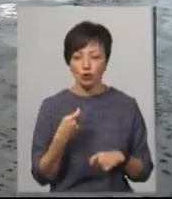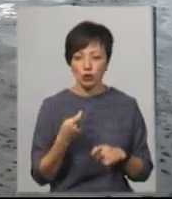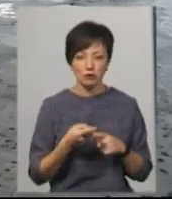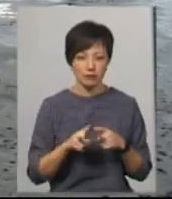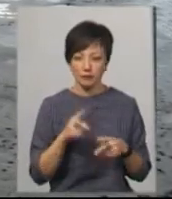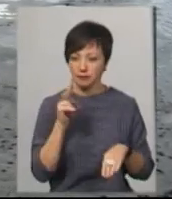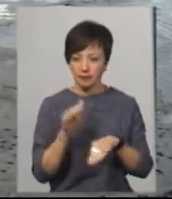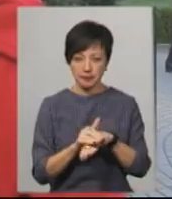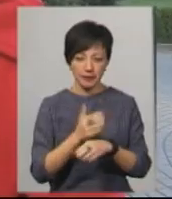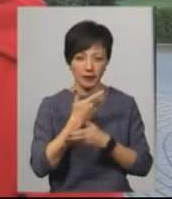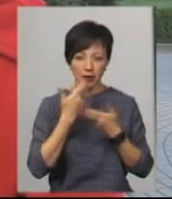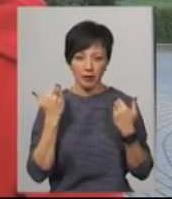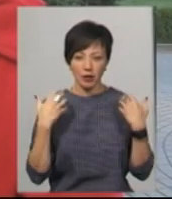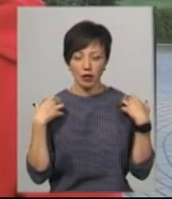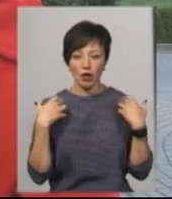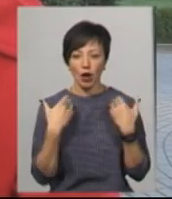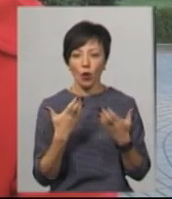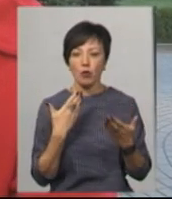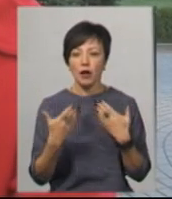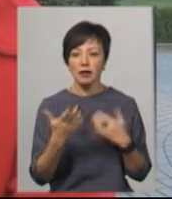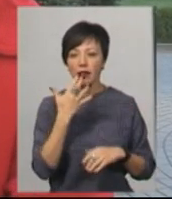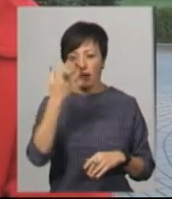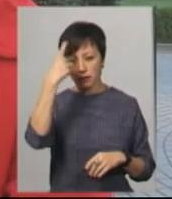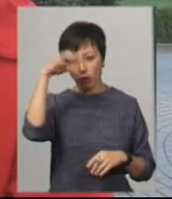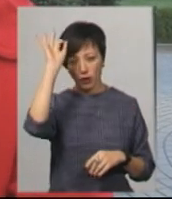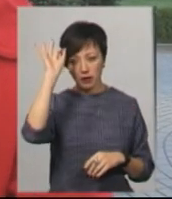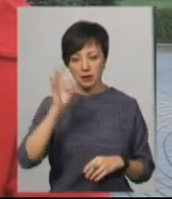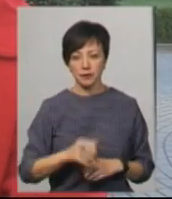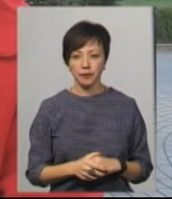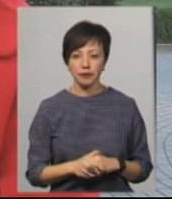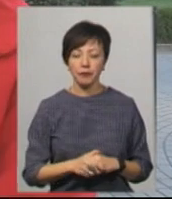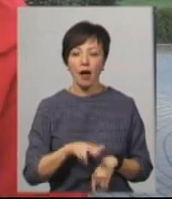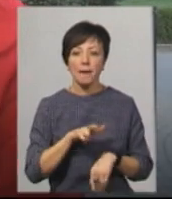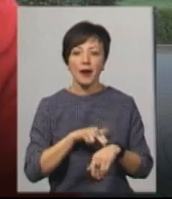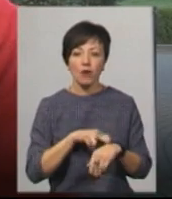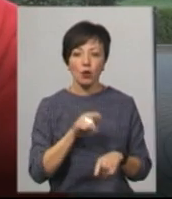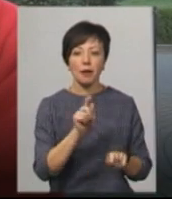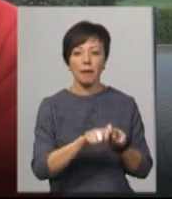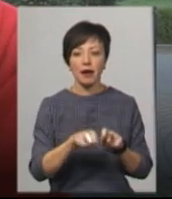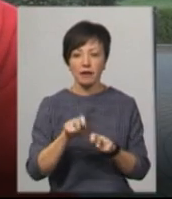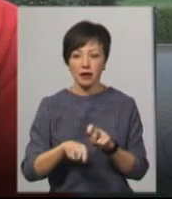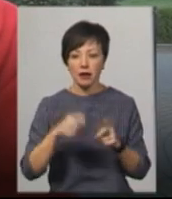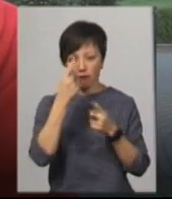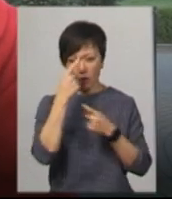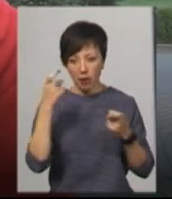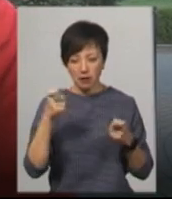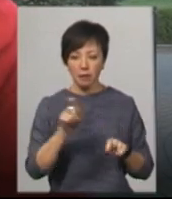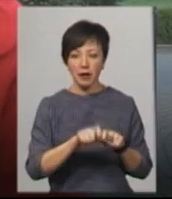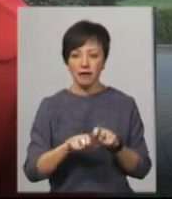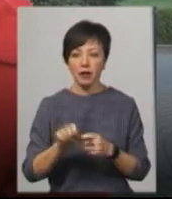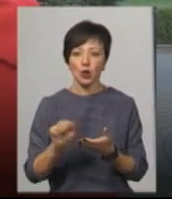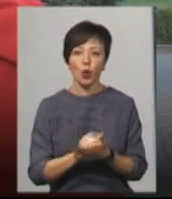начальниця сектору комунікації Нацполіції Хмельниччини Інна Глега. Правоохоронці перевірили інформацію, перевірили